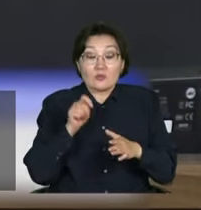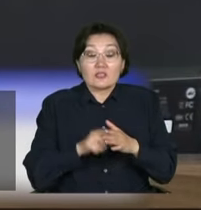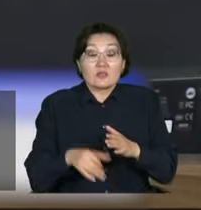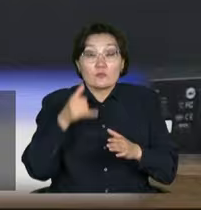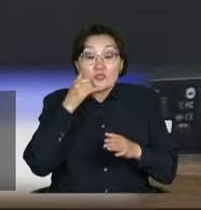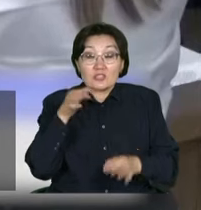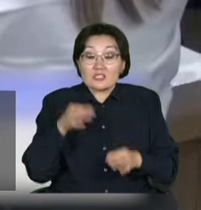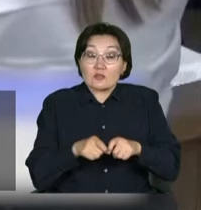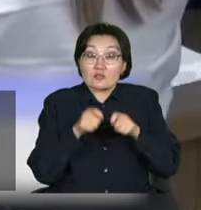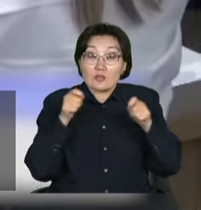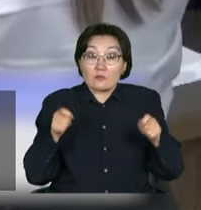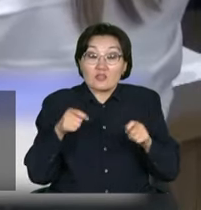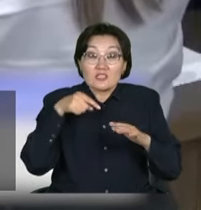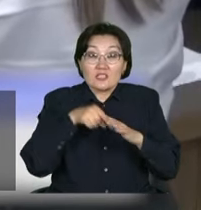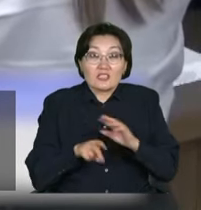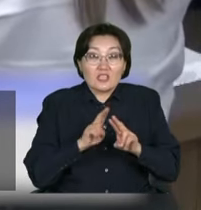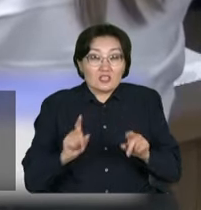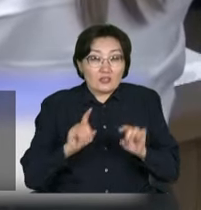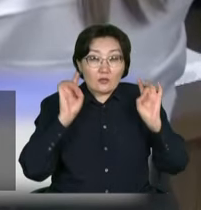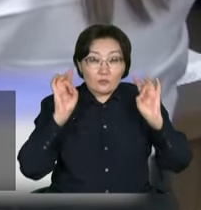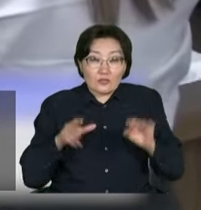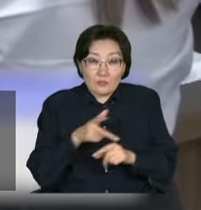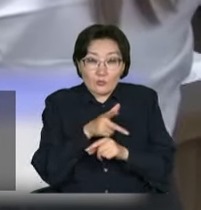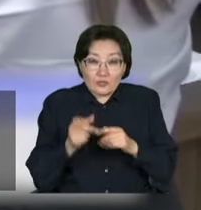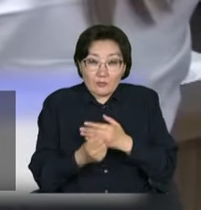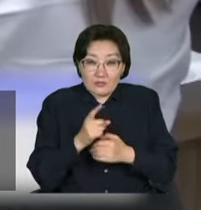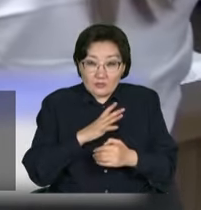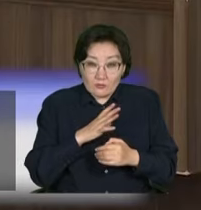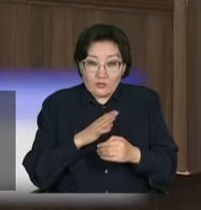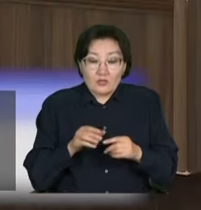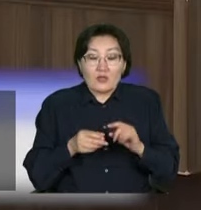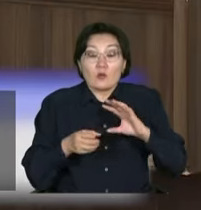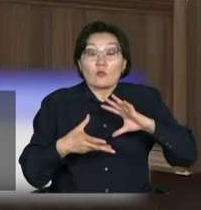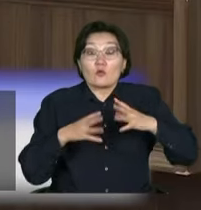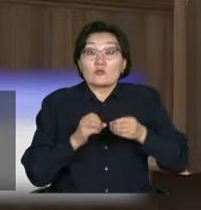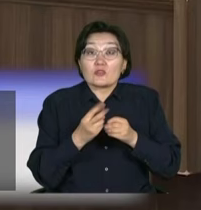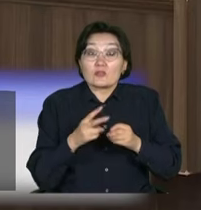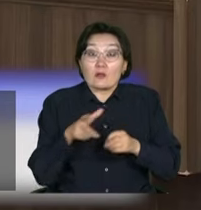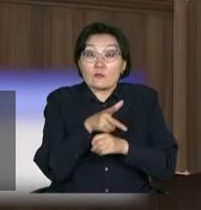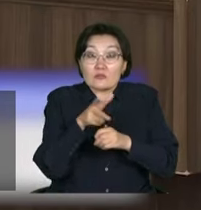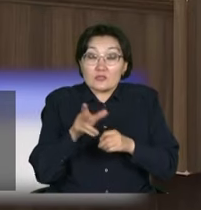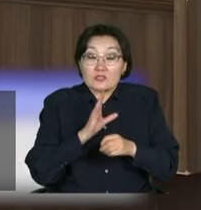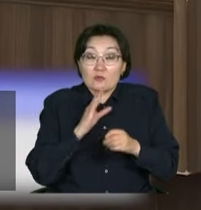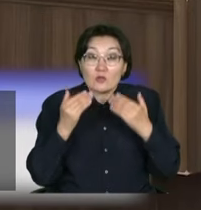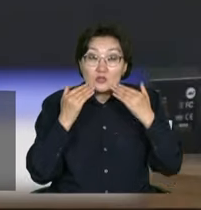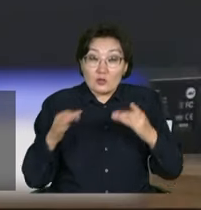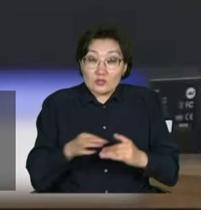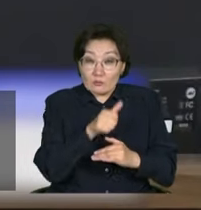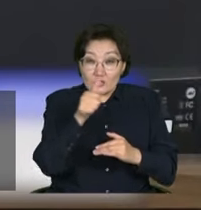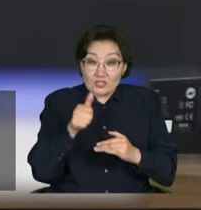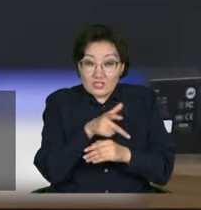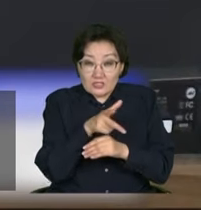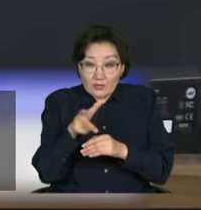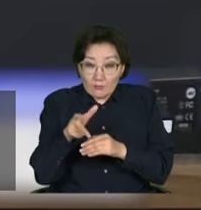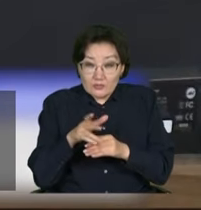судияның ашқаны сол еді. Гаджеттен ешкім күтпеген бейне жазбалар шықты. Ұзын саны 12 видео марқұмның соңғы сағаттарында